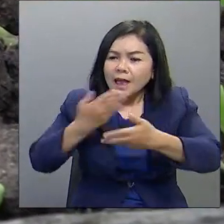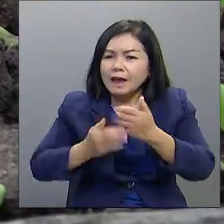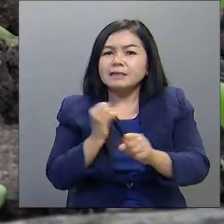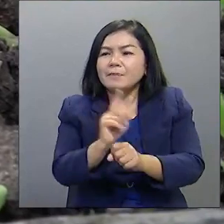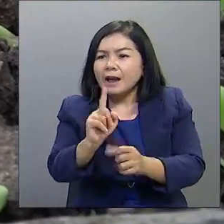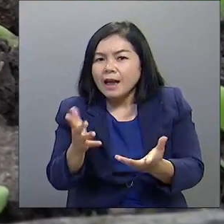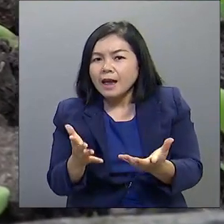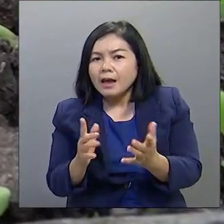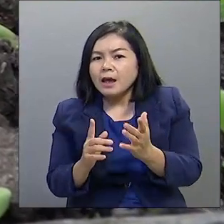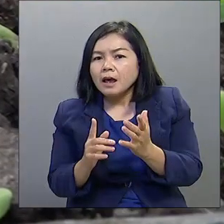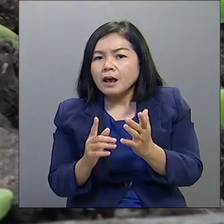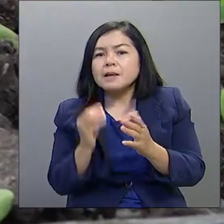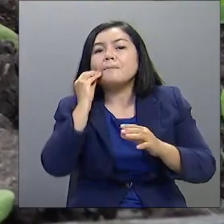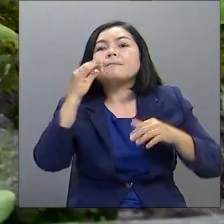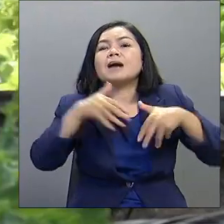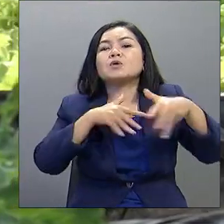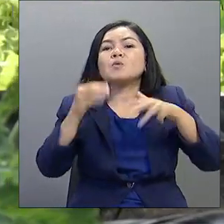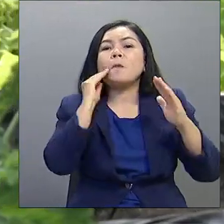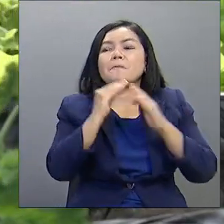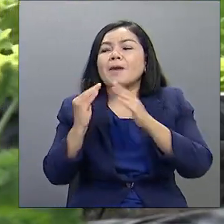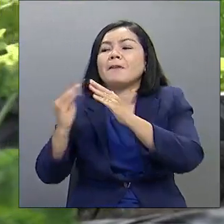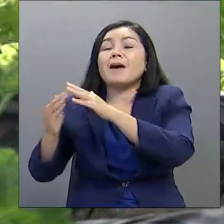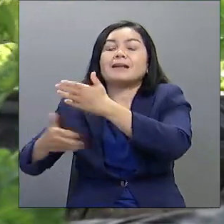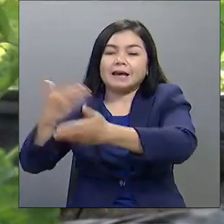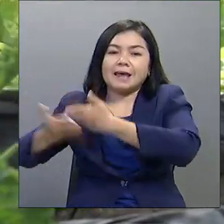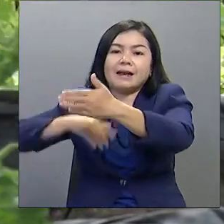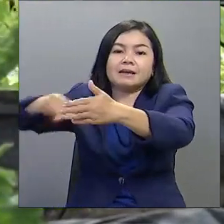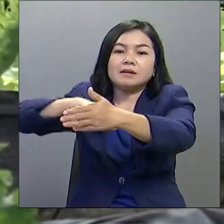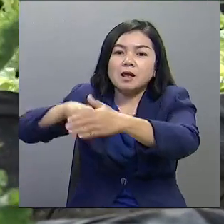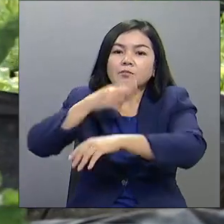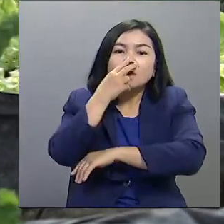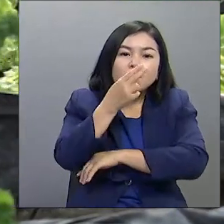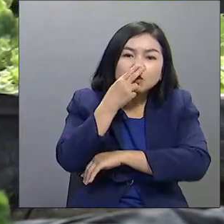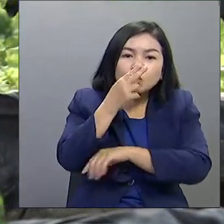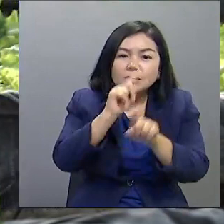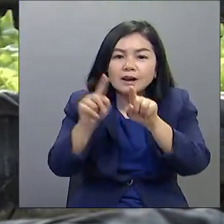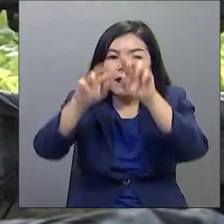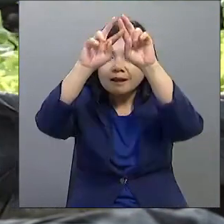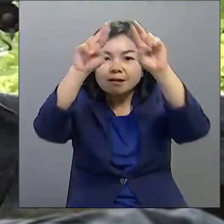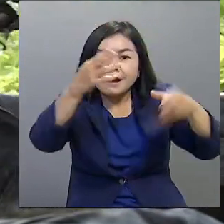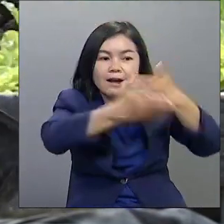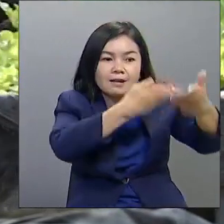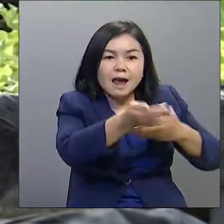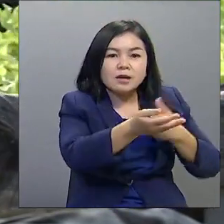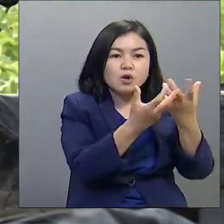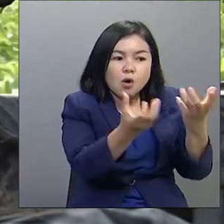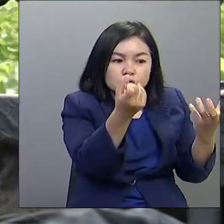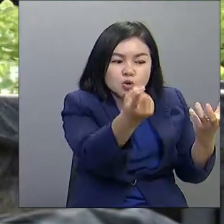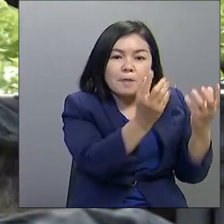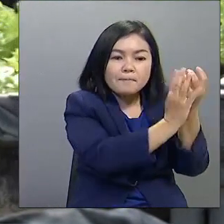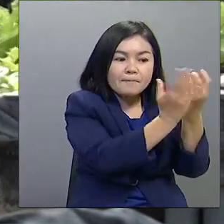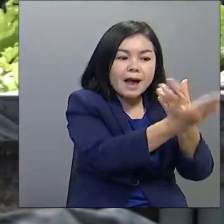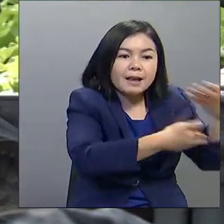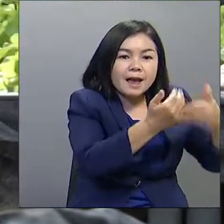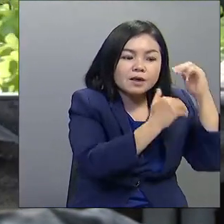บ้างก็แค่เริ่มในหมู่บ้านนะคะก็เลยไปไล่ดูตามเชลฟ์ในห้างว่าผักออร์แกนิกเขาขายกันยังไงรา